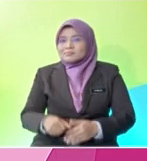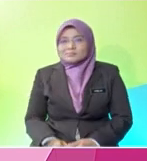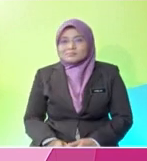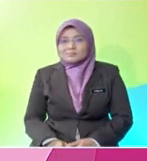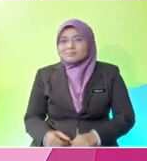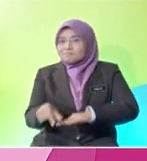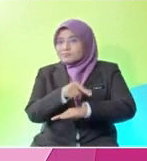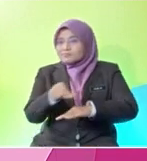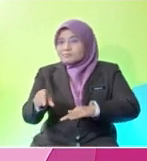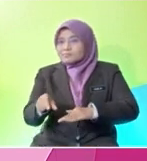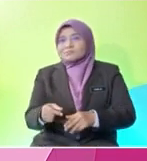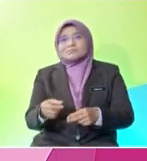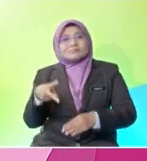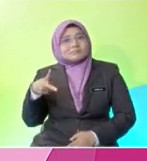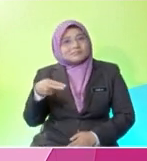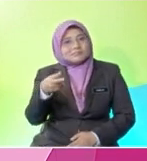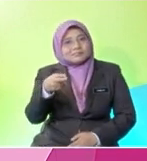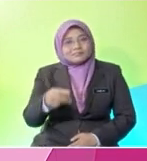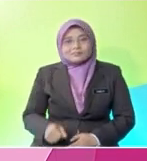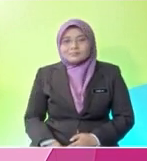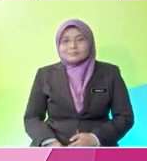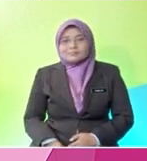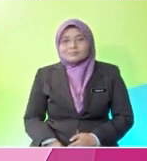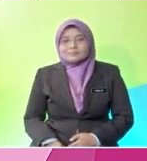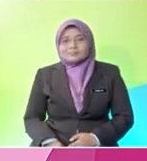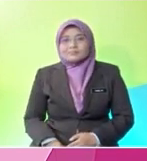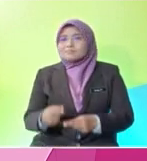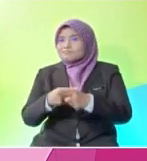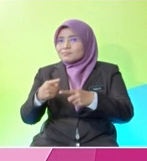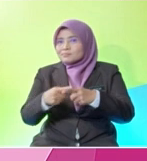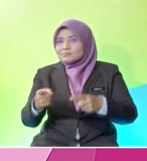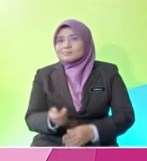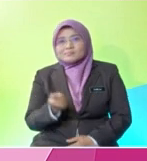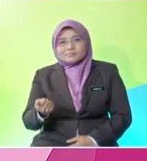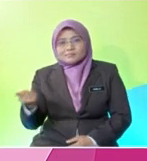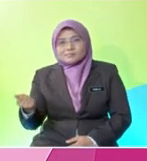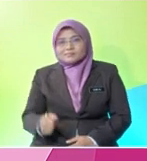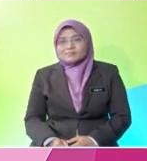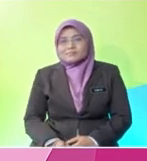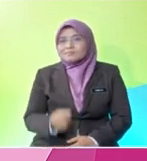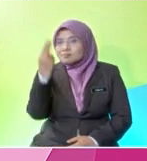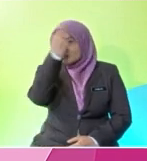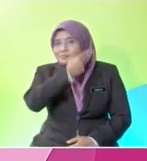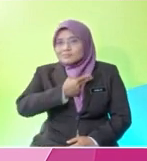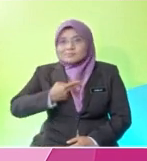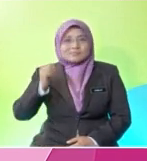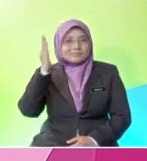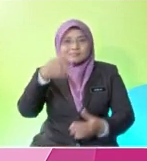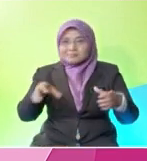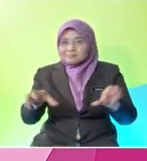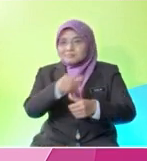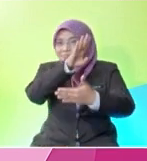pembaris pisau boleh Laras pelekat panas dan macam-macam lagi aneh karena buat dalam bentuk jadwal nanti